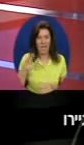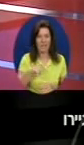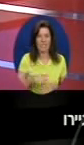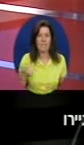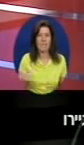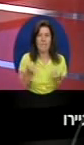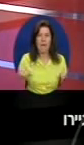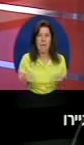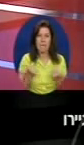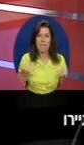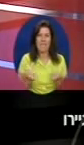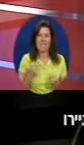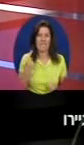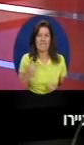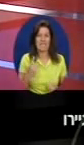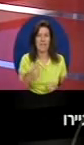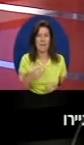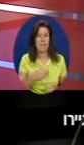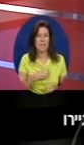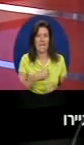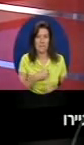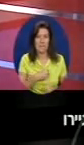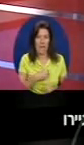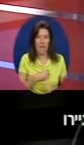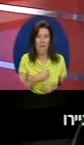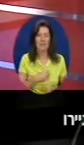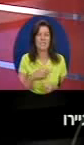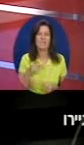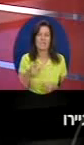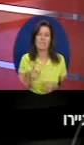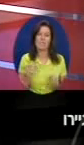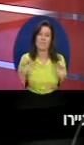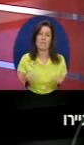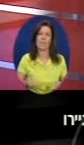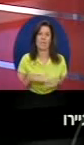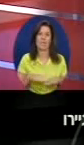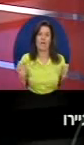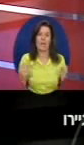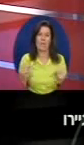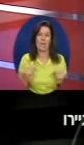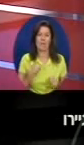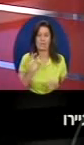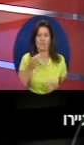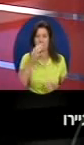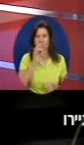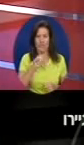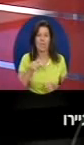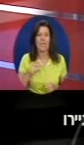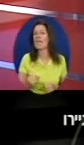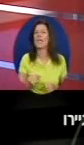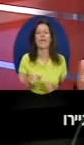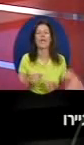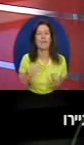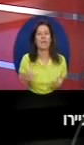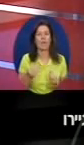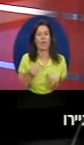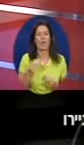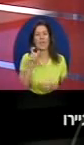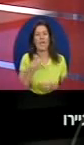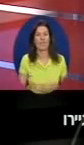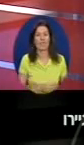שריר החמלה שלה באמצעות זה שהיא מתגברת על הפחד, בדיוק כדי לשכלל את המנגנון האנושי המאוד פרימיטיבי של לפחד